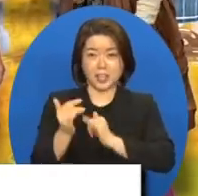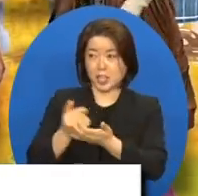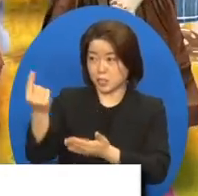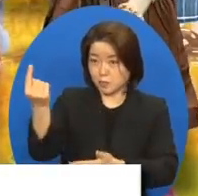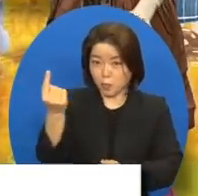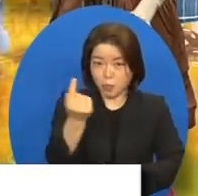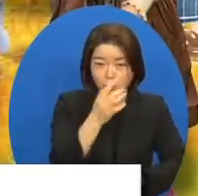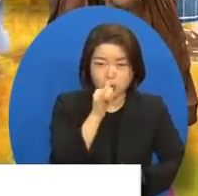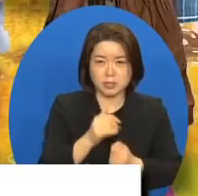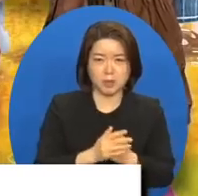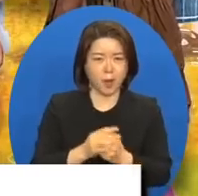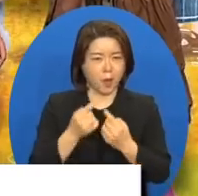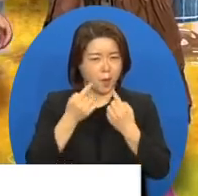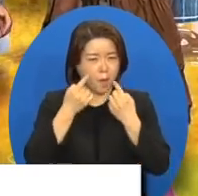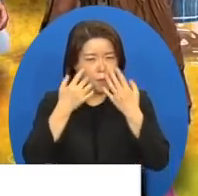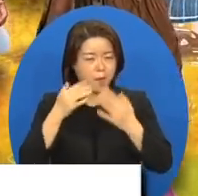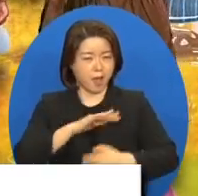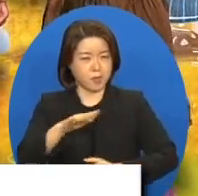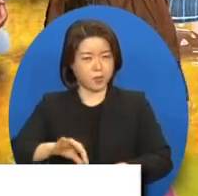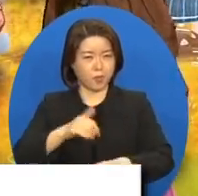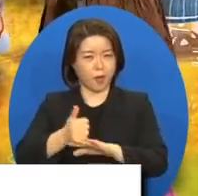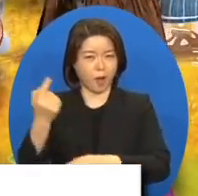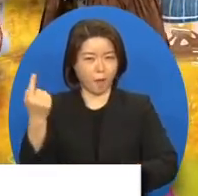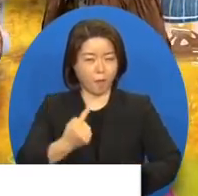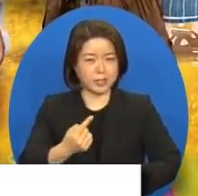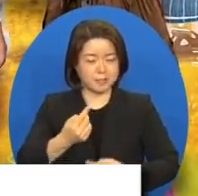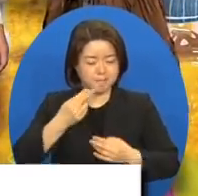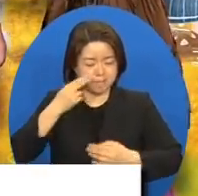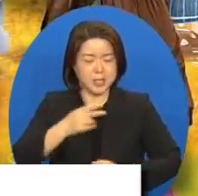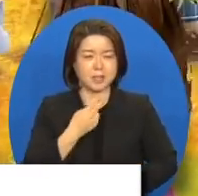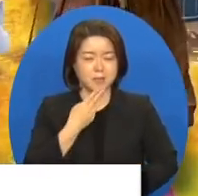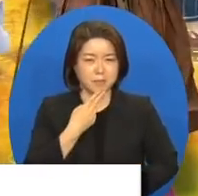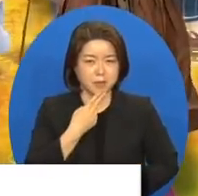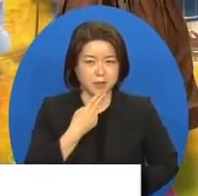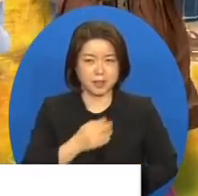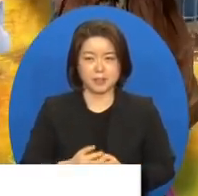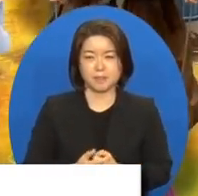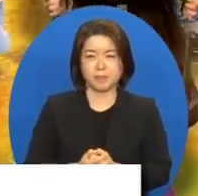오신다. 분명히 우리의 왕으로 오신 분이 틀림없어.